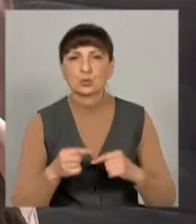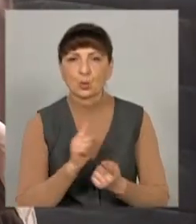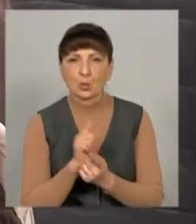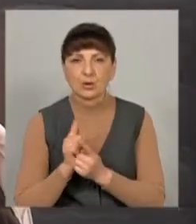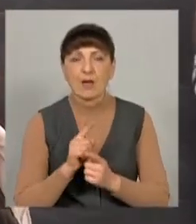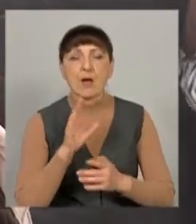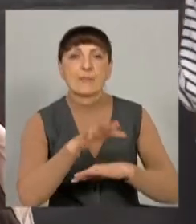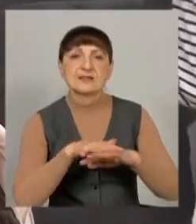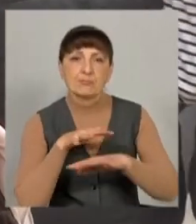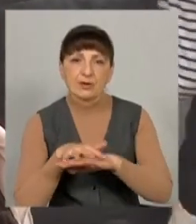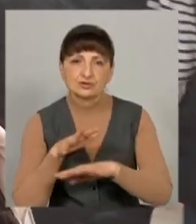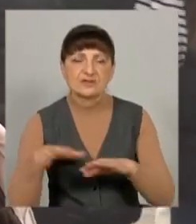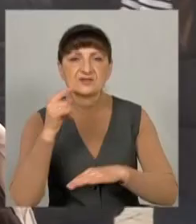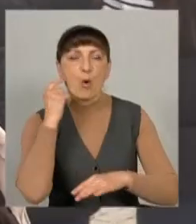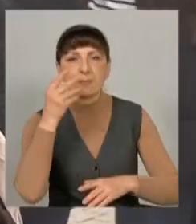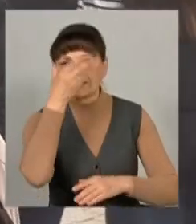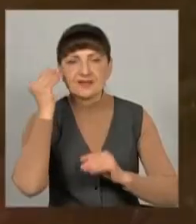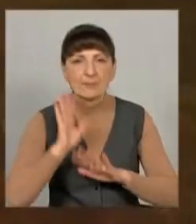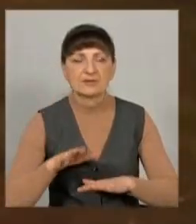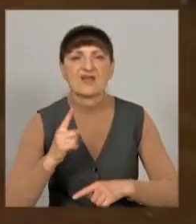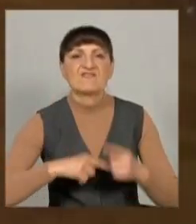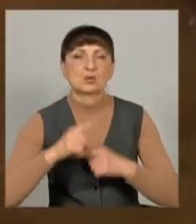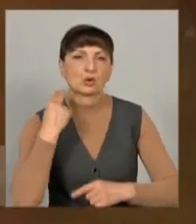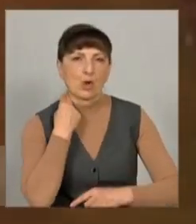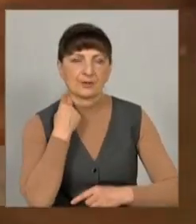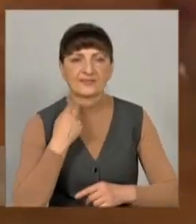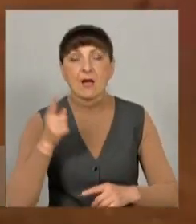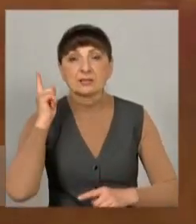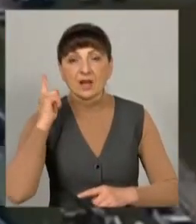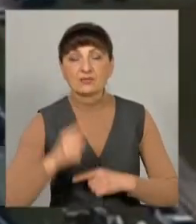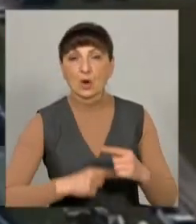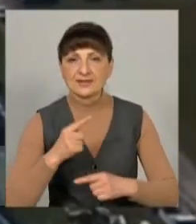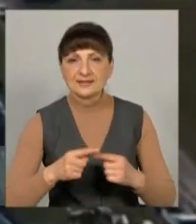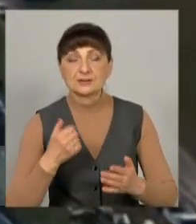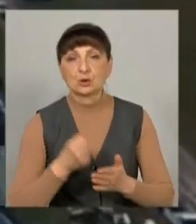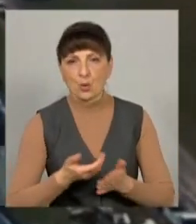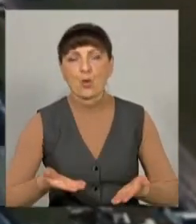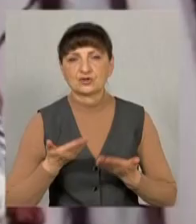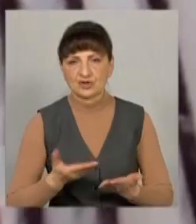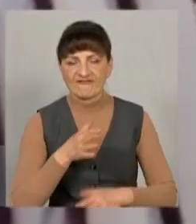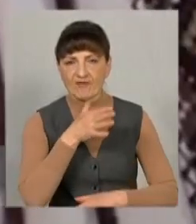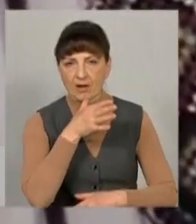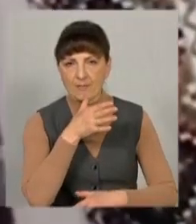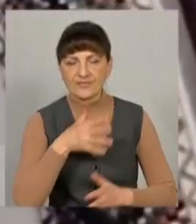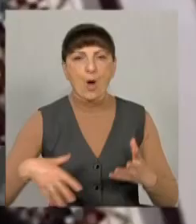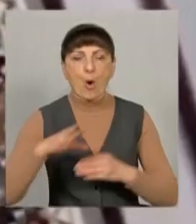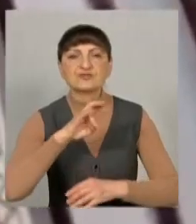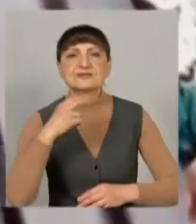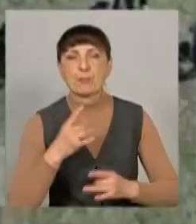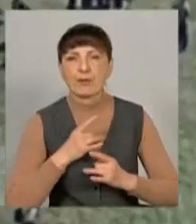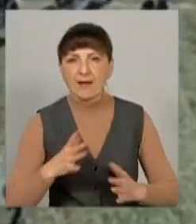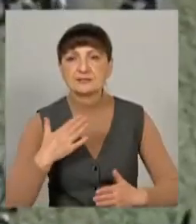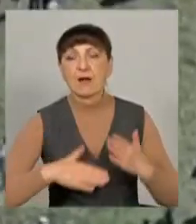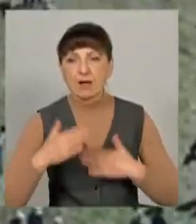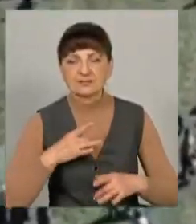просить прощения, позабыть все обиды, вернуть долги. Таким образом, древняя традиция дошла и до наших дней. Общенациональный праздник с